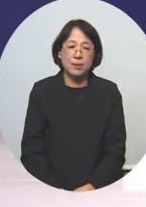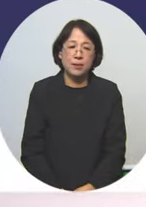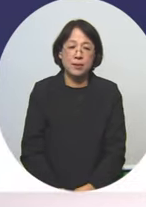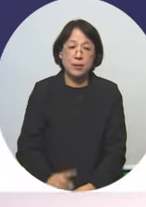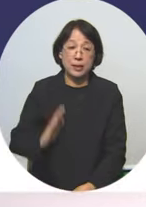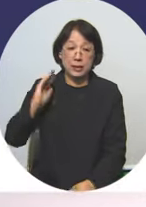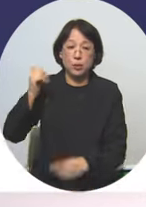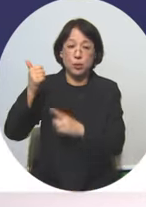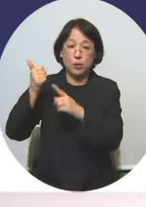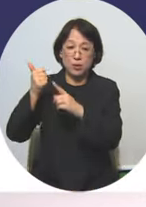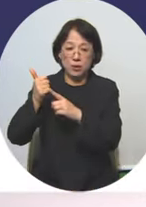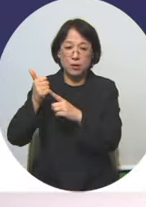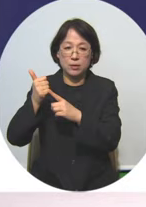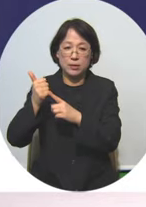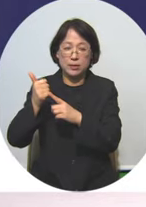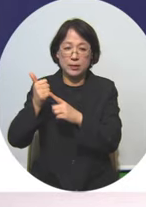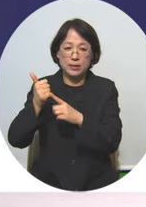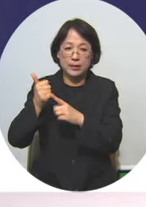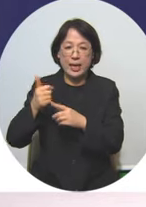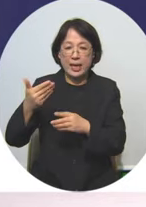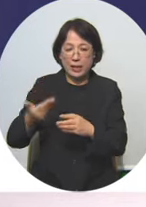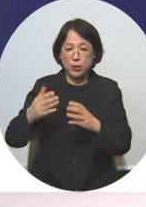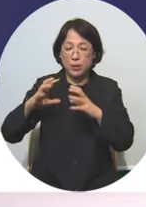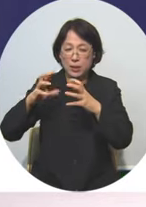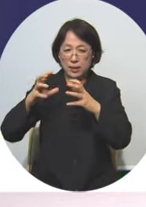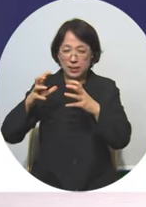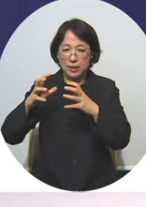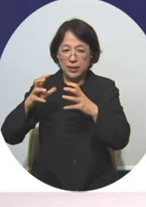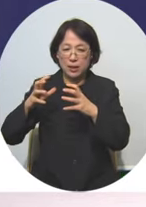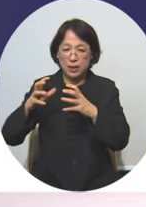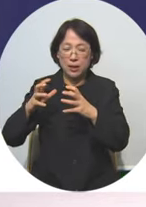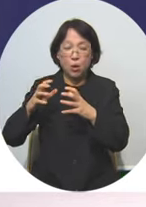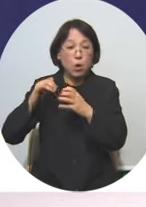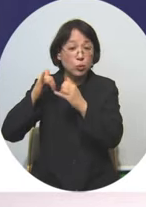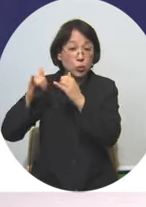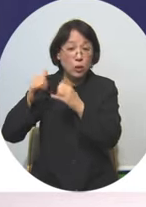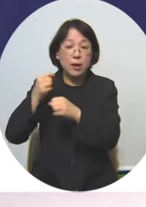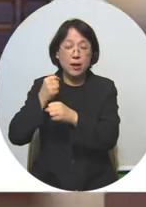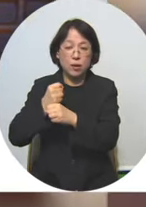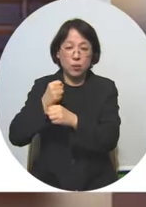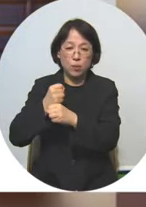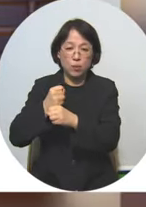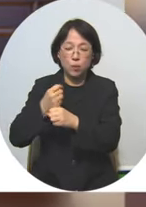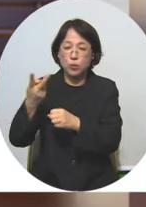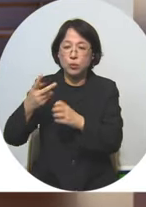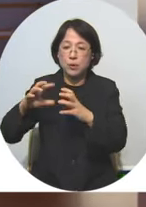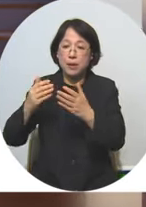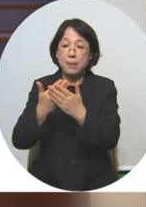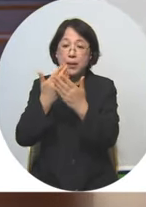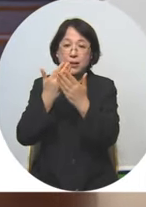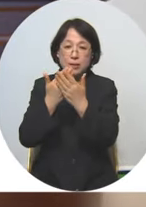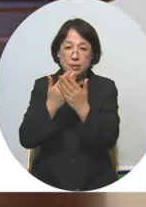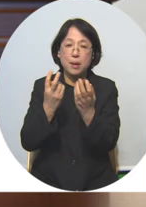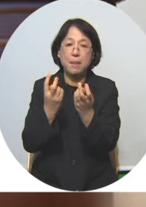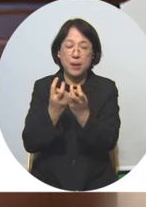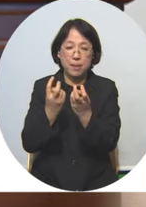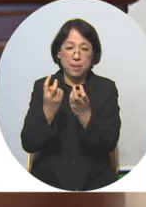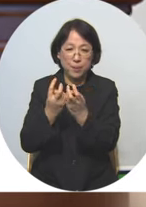윤석열 대통령은 프라보워 수비안토 인도네시아 대통령 당선인과 통화를 하고 양국 관계 발전 방안을